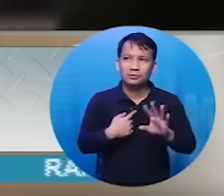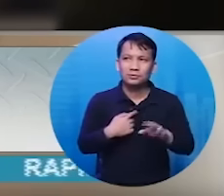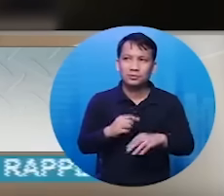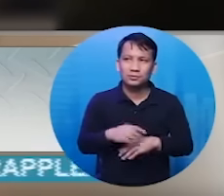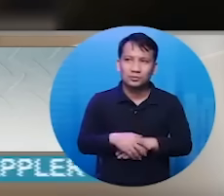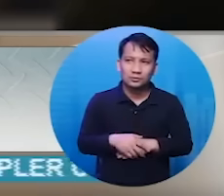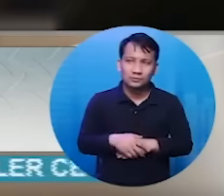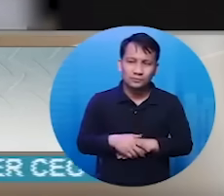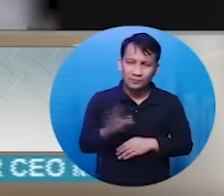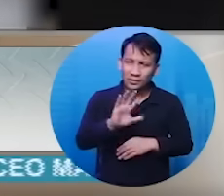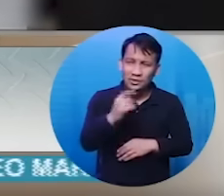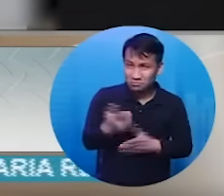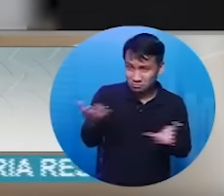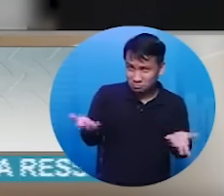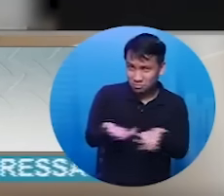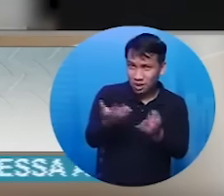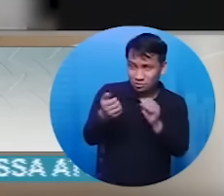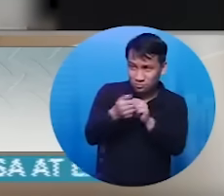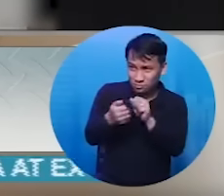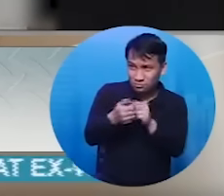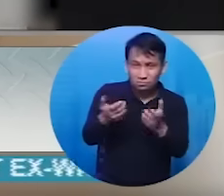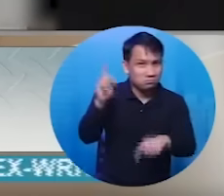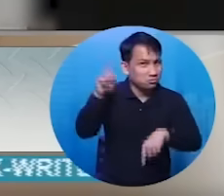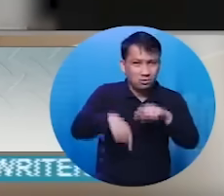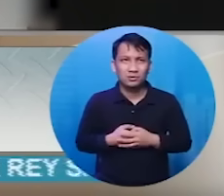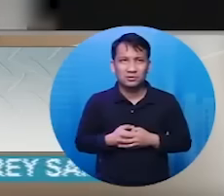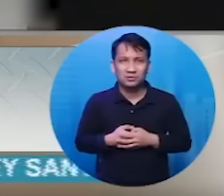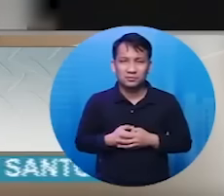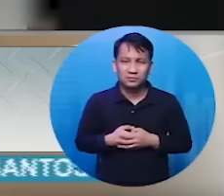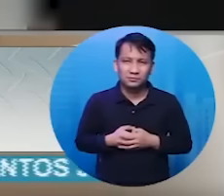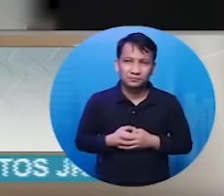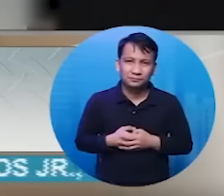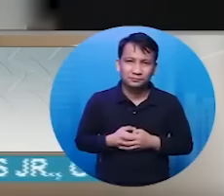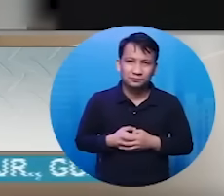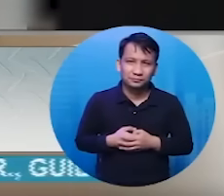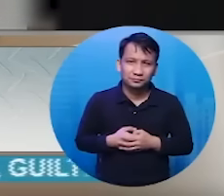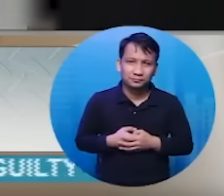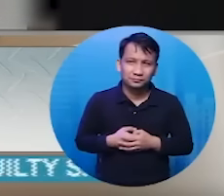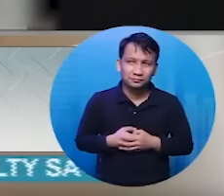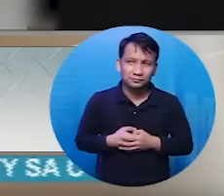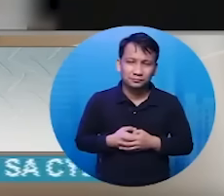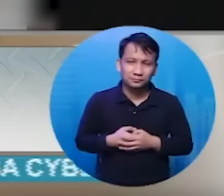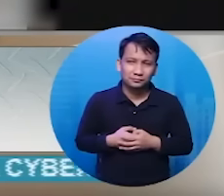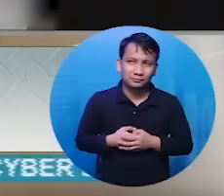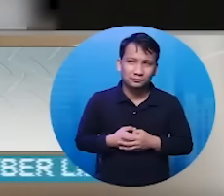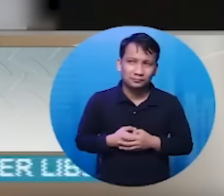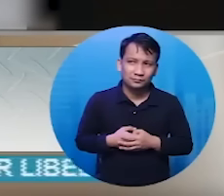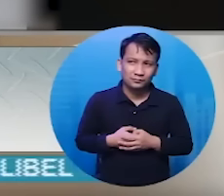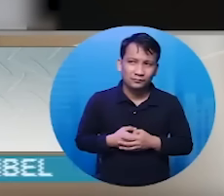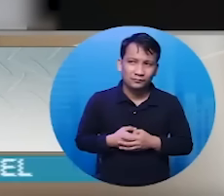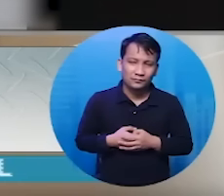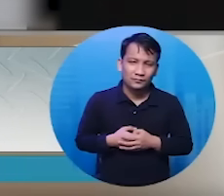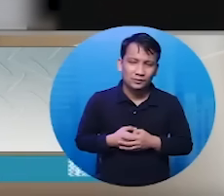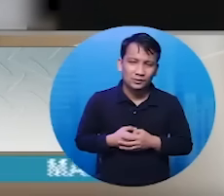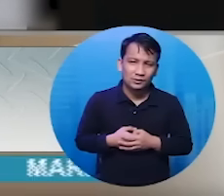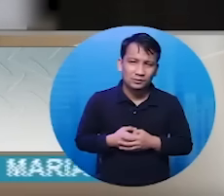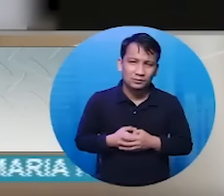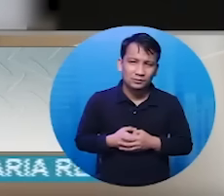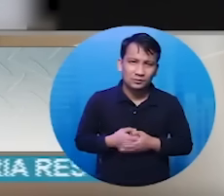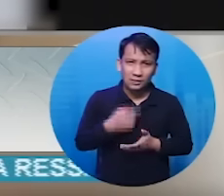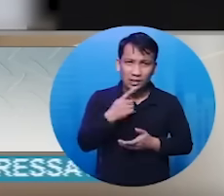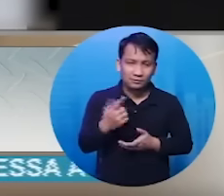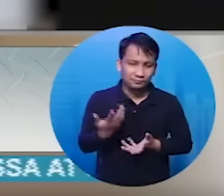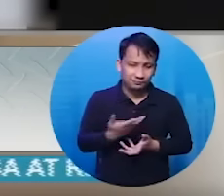Hindi ako papayag doon sa pagbabatiin sila. No can do, Chairman. Pasensya na po. Apo. Actually, hindi naman sarili kong